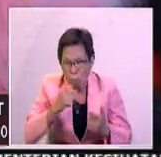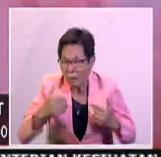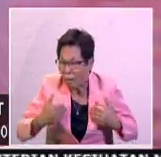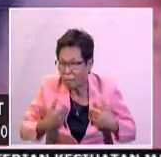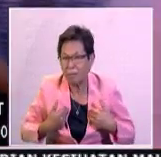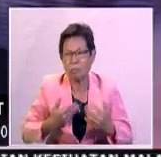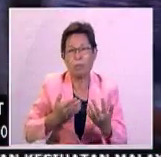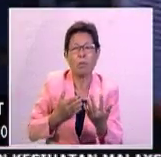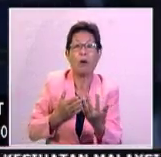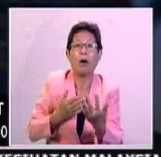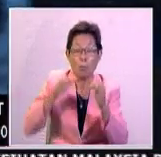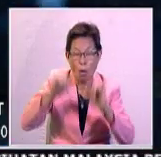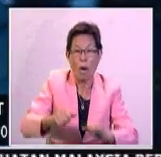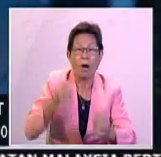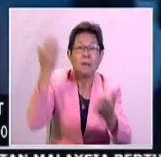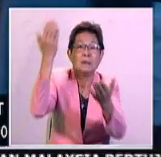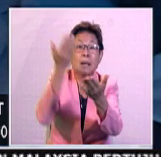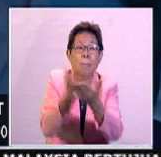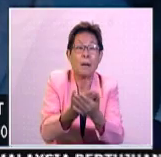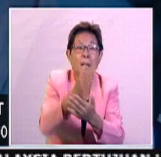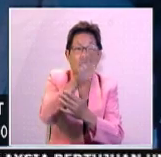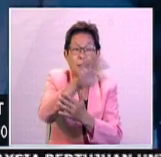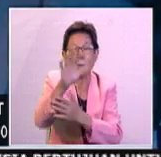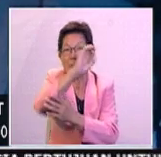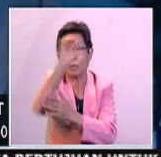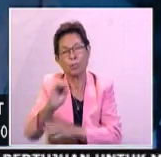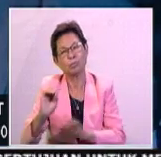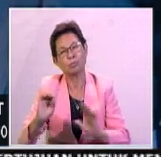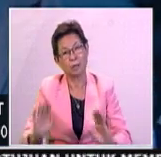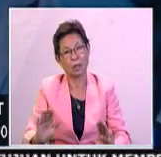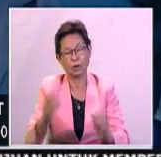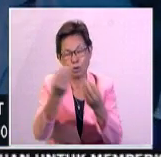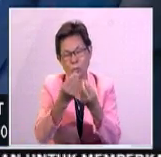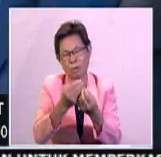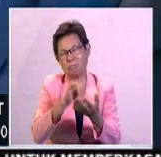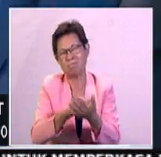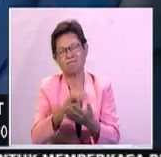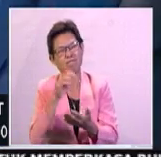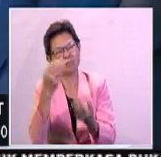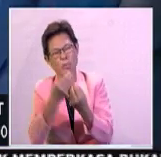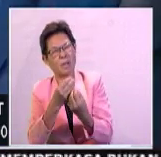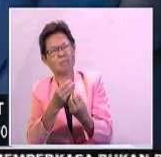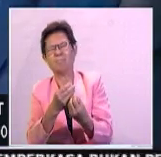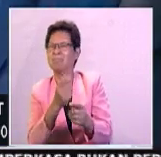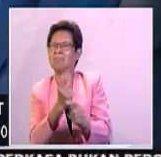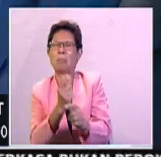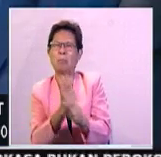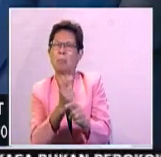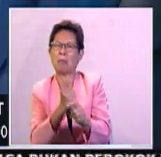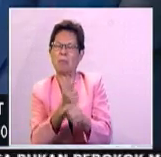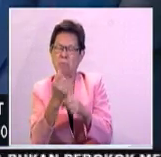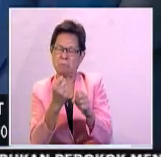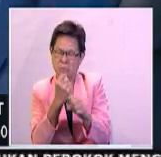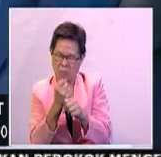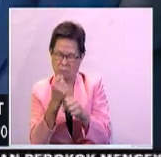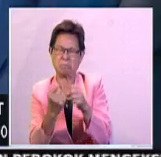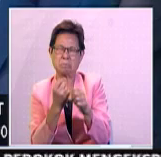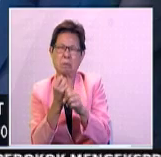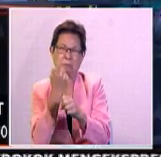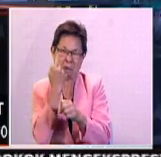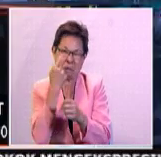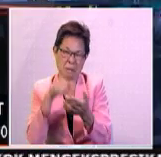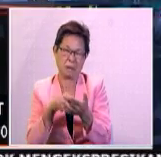kadar penembusan hanya pada jumlah 55%. Jumlah ini dilihat tidak banyak berubah dalam beberapa tahun kebelakangan